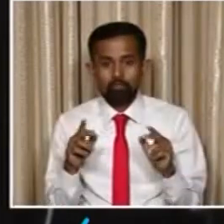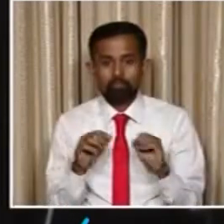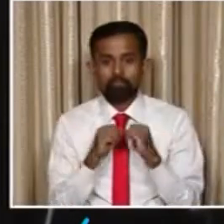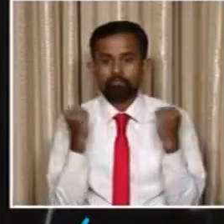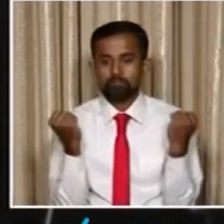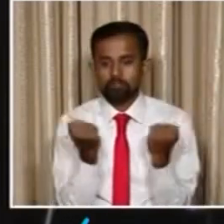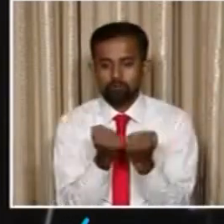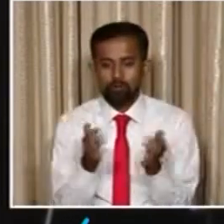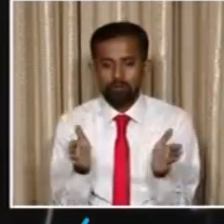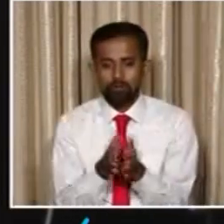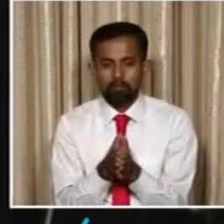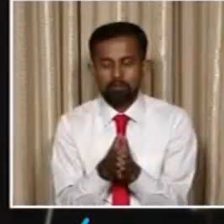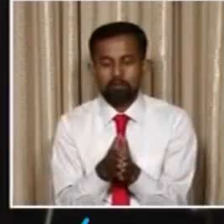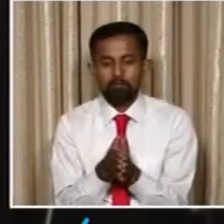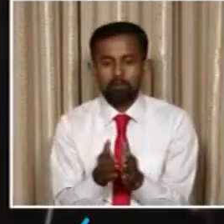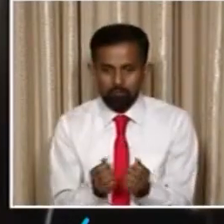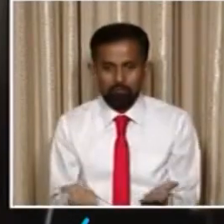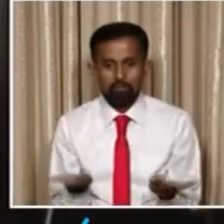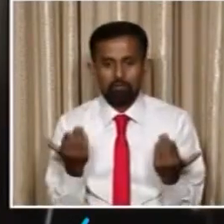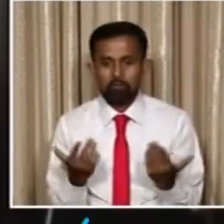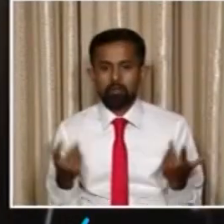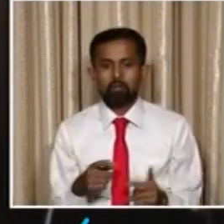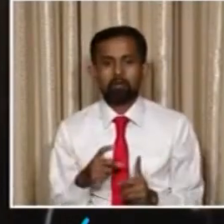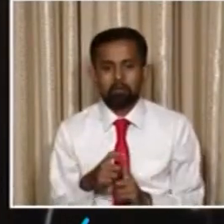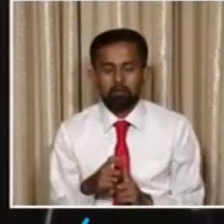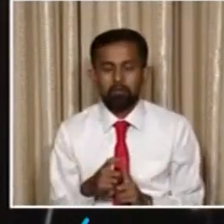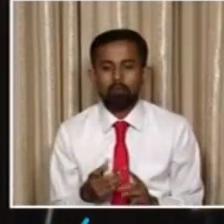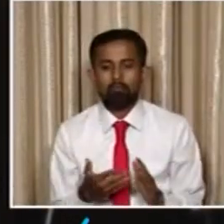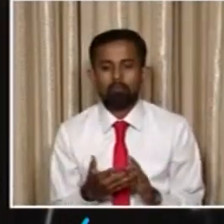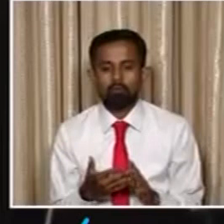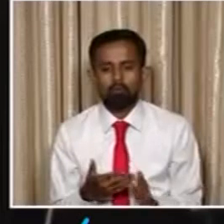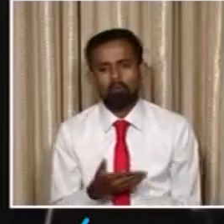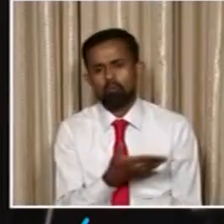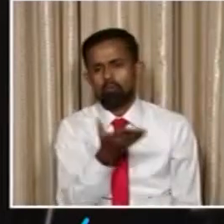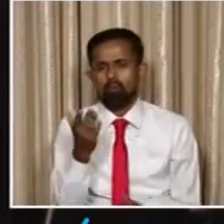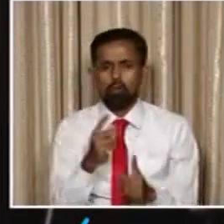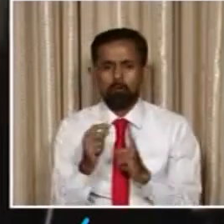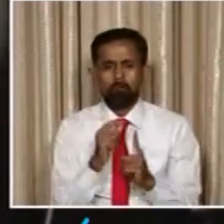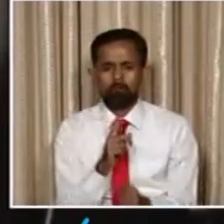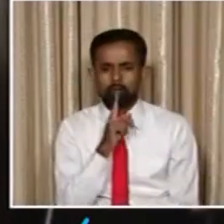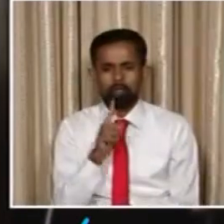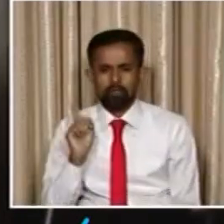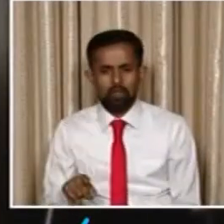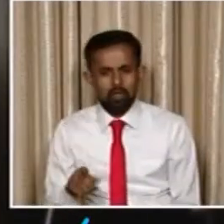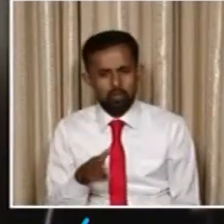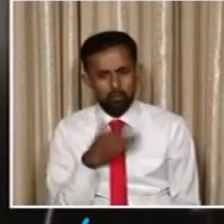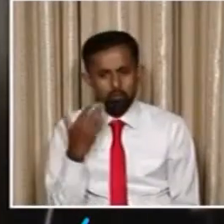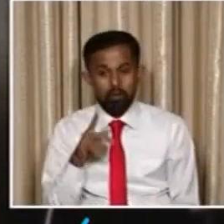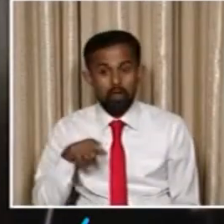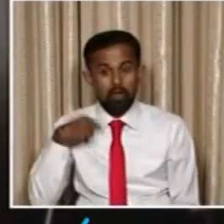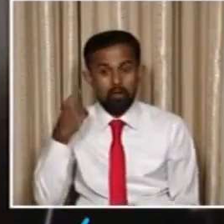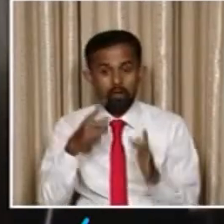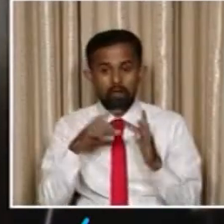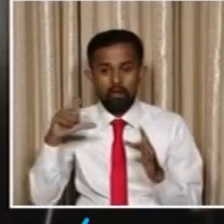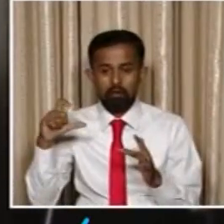එක්ක එකඟතාවයකින් මේ කටයුත්ත කරන්න නැත්නම් මේකේ මොකද ඔය මොනවා කරත් පාර්ලිමේන්තුව අපිට කියන්න පුළුවන් හෙට සම්මත කරන්න පුළුවන් හෙට ICC